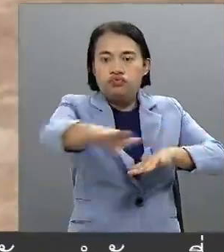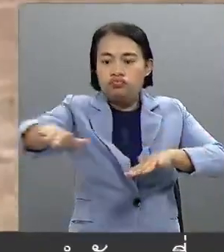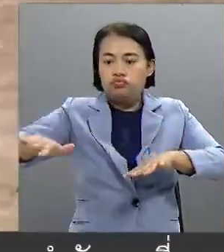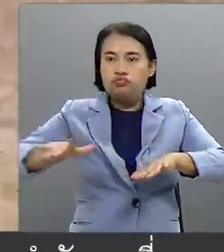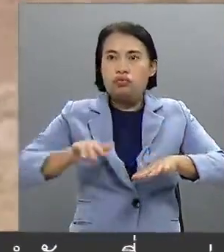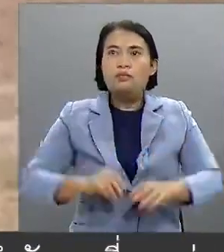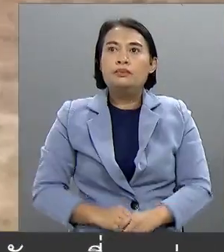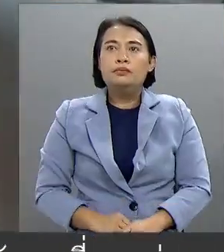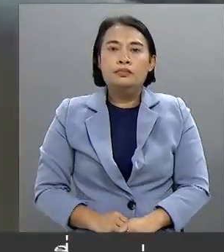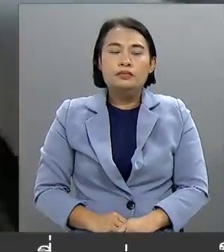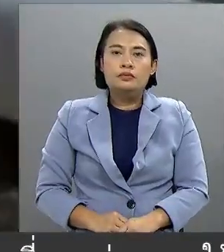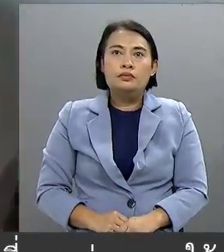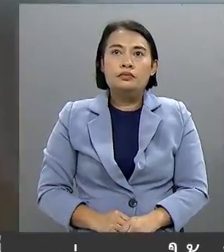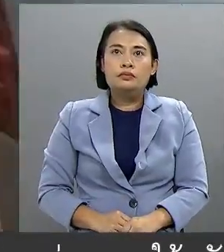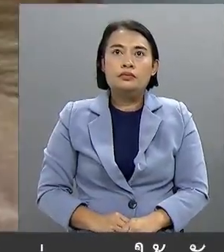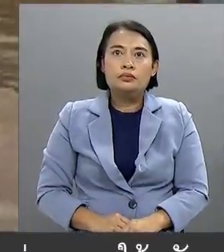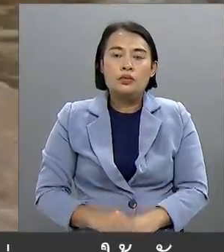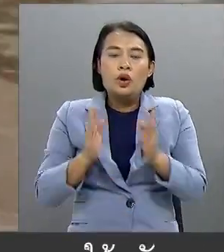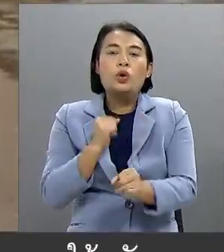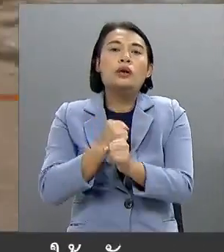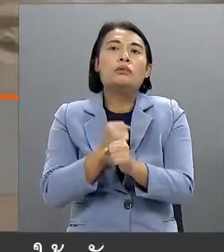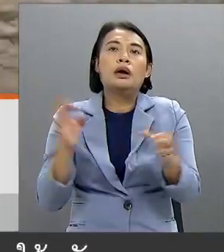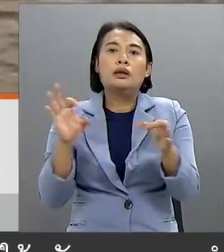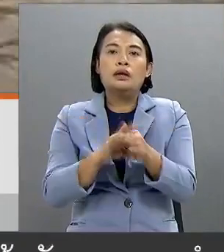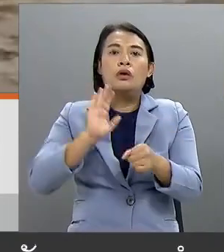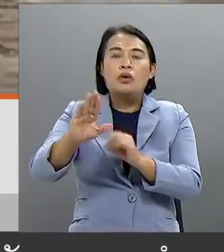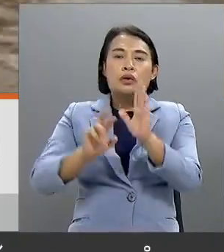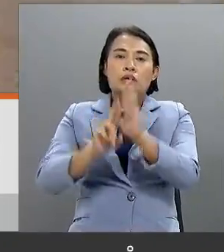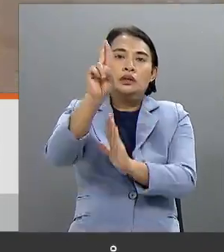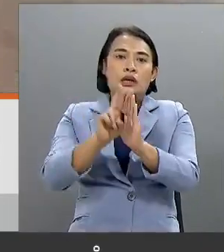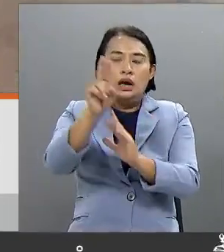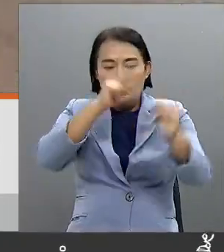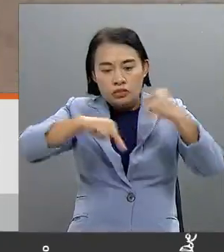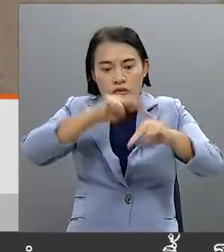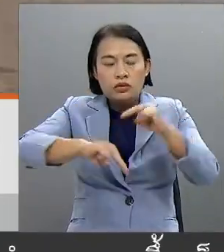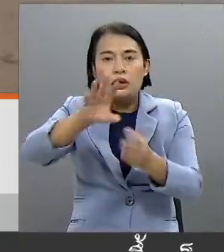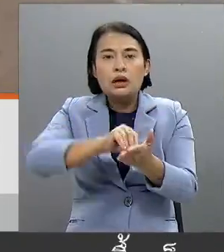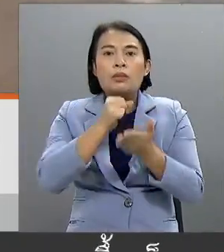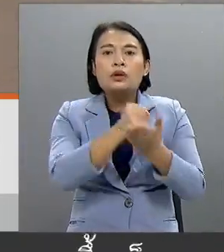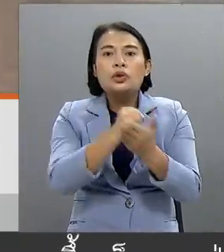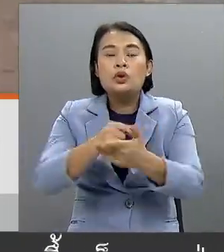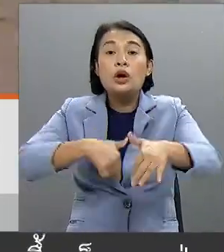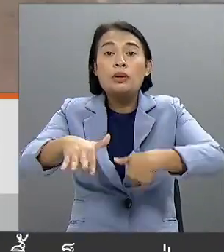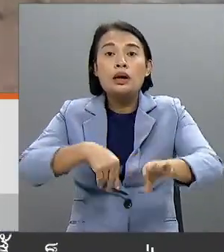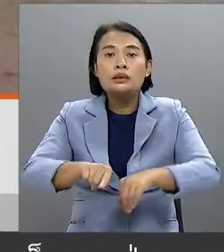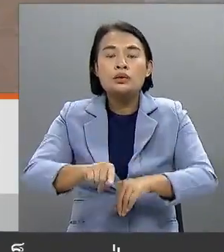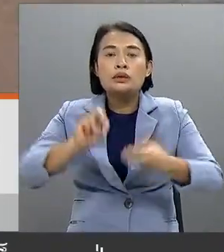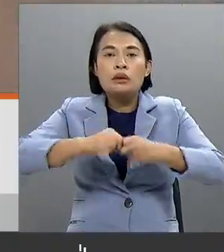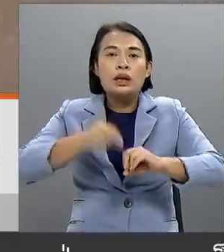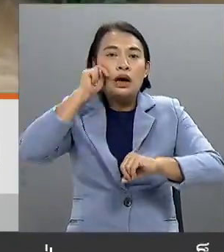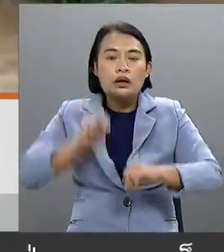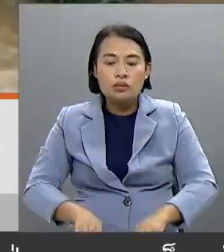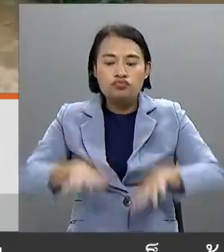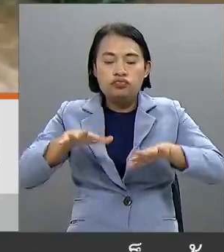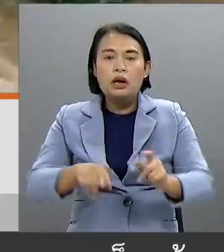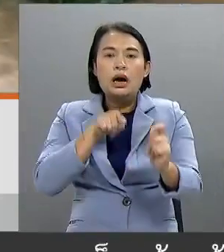เจ้าหน้าที่ฝ่ายปกครองและหน่วยงานที่เกี่ยวข้องจังหวัดเชียงรายสำรวจและให้การช่วยเหลือประชาชนที่ประสบอุทกภัยในอำเภอเวียงป่าเป้า